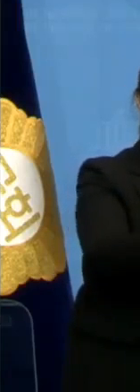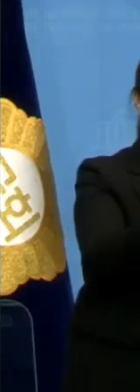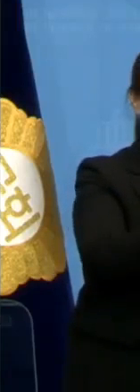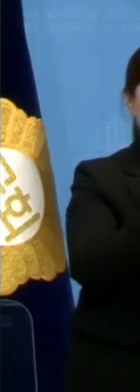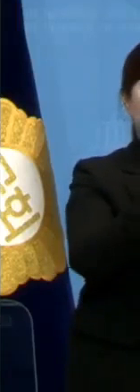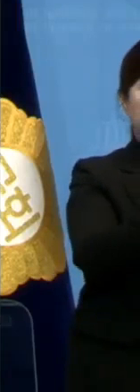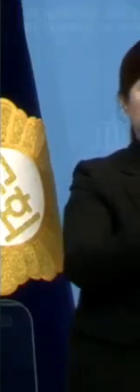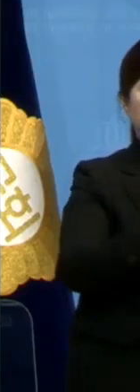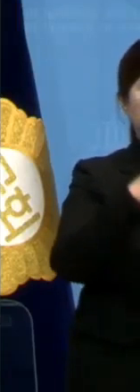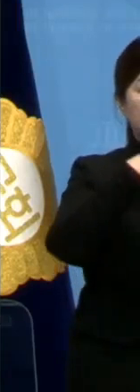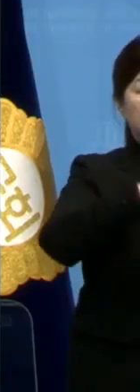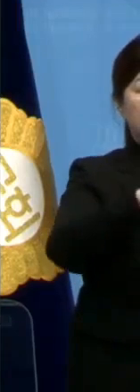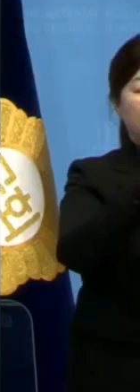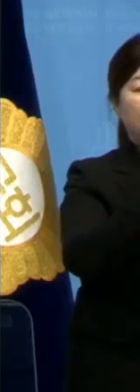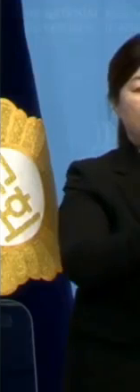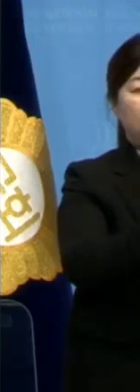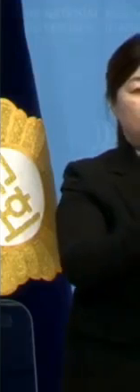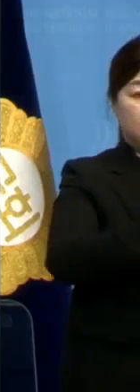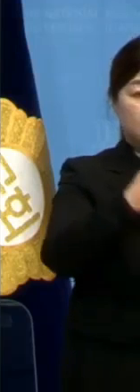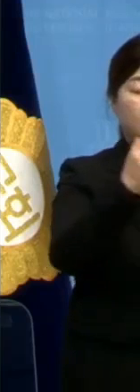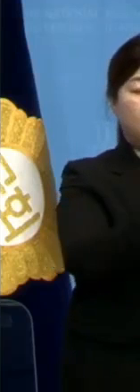확대하고 이들의 처우를 개선하는 등